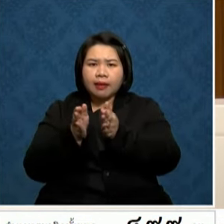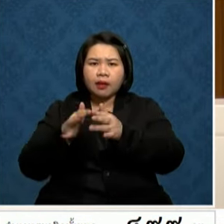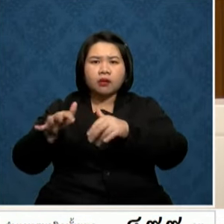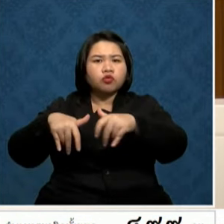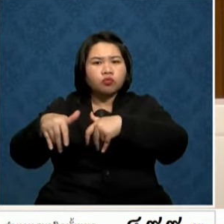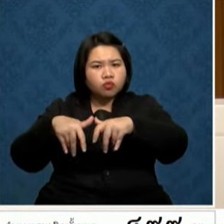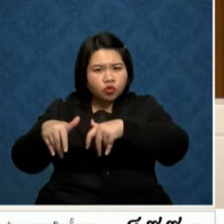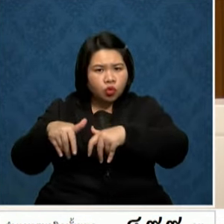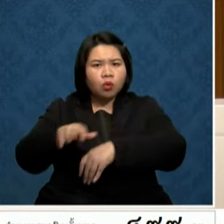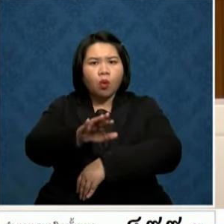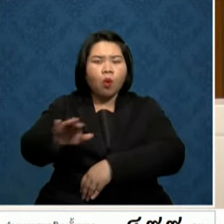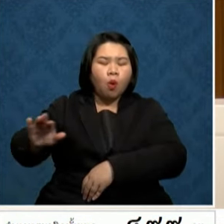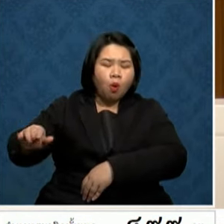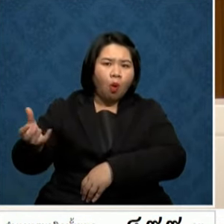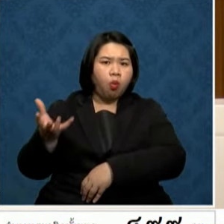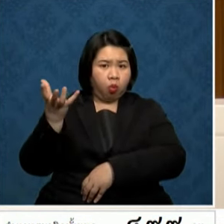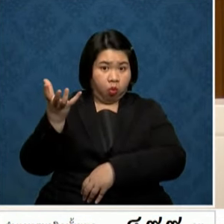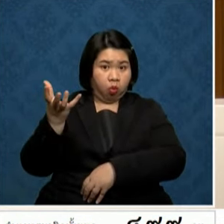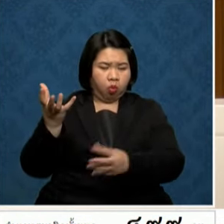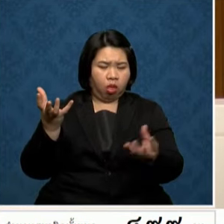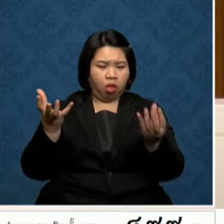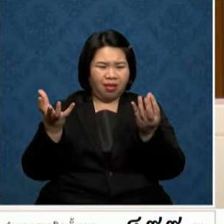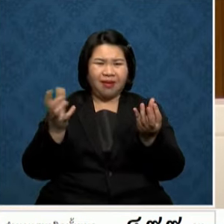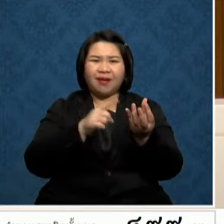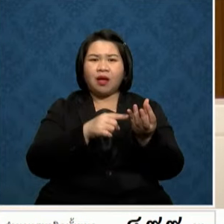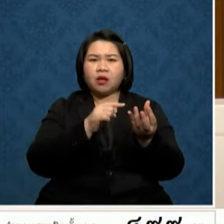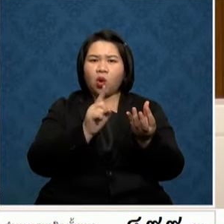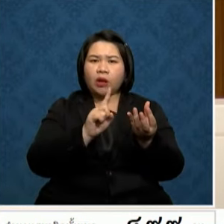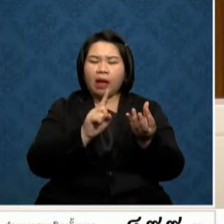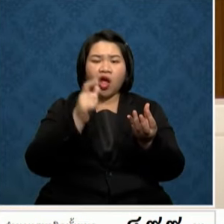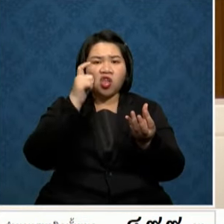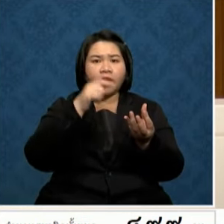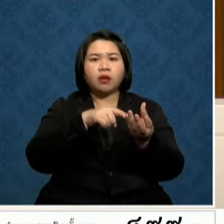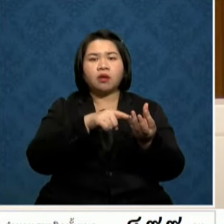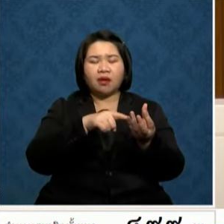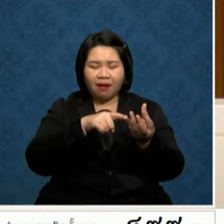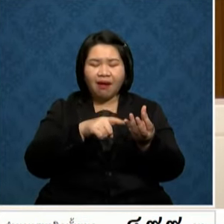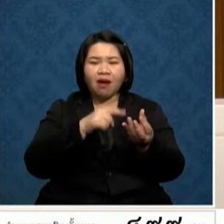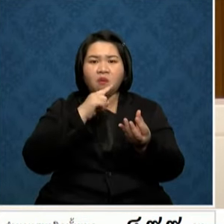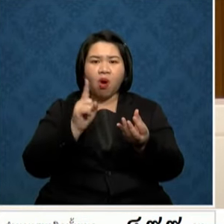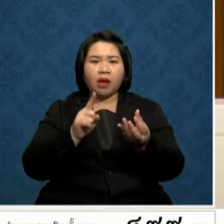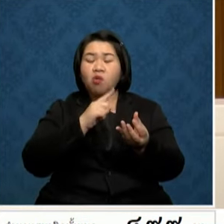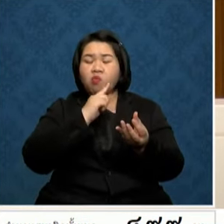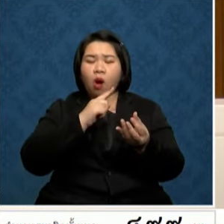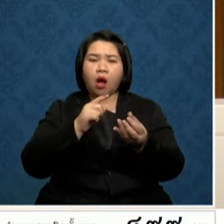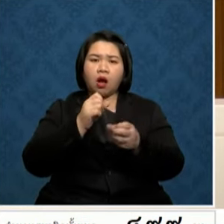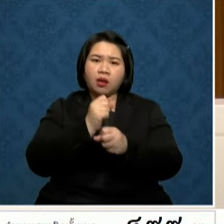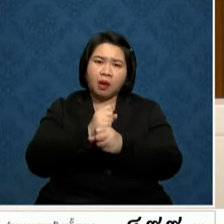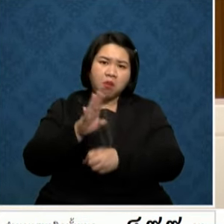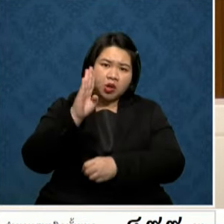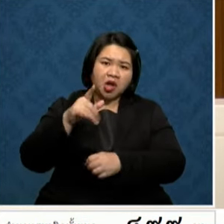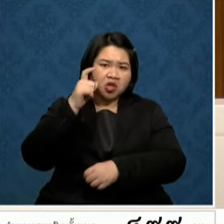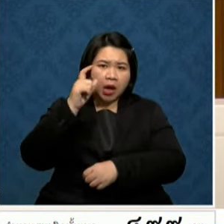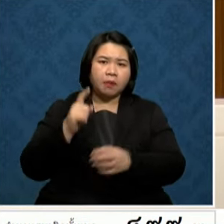ชาชนเป็นร้านของวิสาภากิจเป็นสหากรนะครับในขณะที่ร้านที่เป็นเครอไขใหญ่ซึท่เปนห่วง